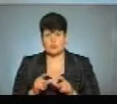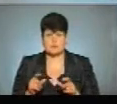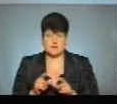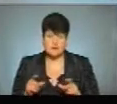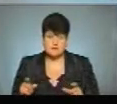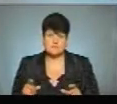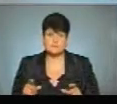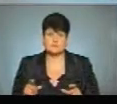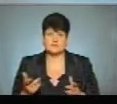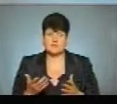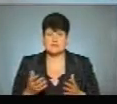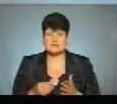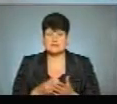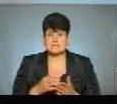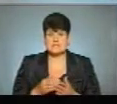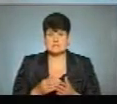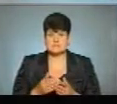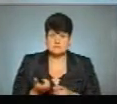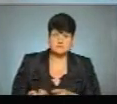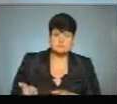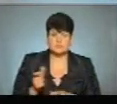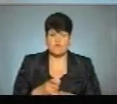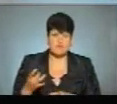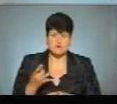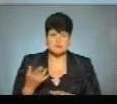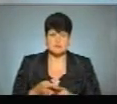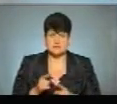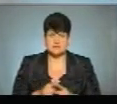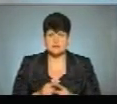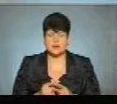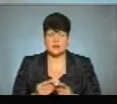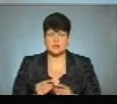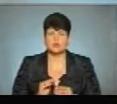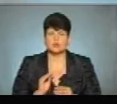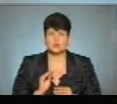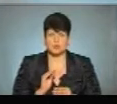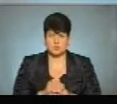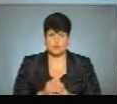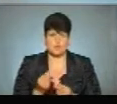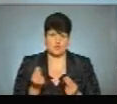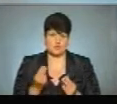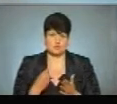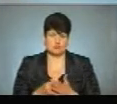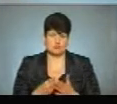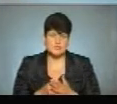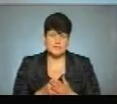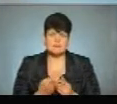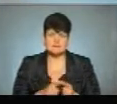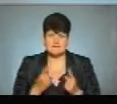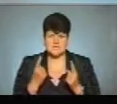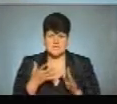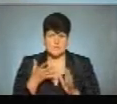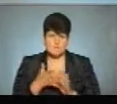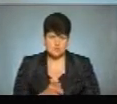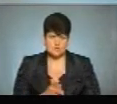об'єктів нерухомості, де ціна зростала в рази. Тобто це додаткові надходження до бюджету, і відповідно це є велика